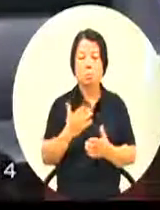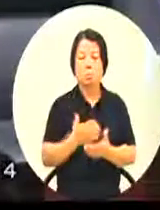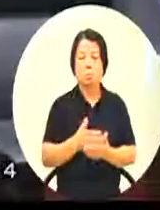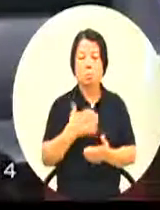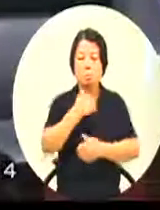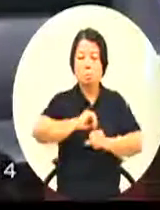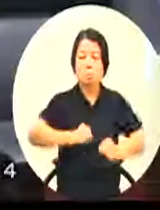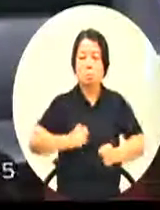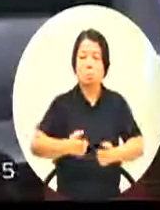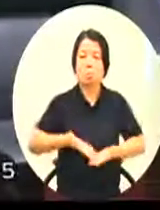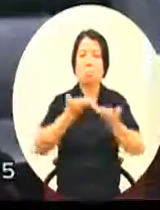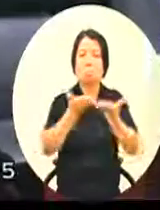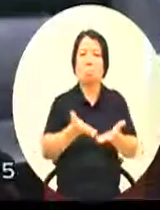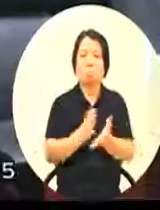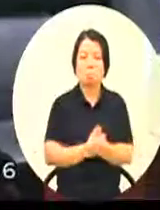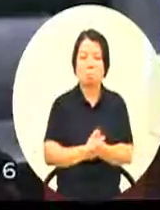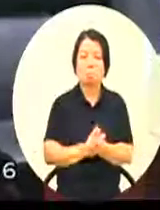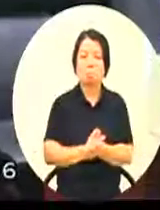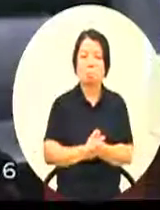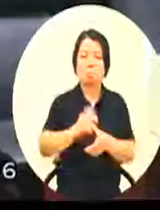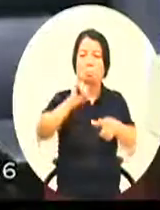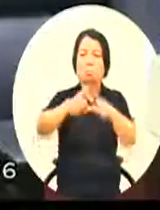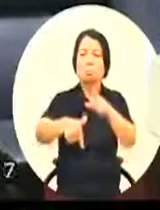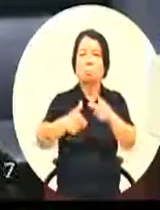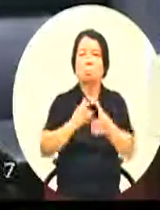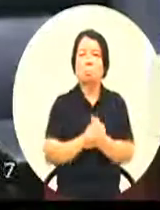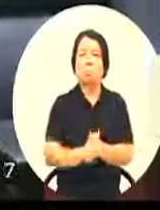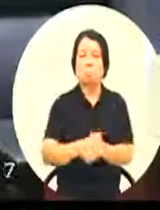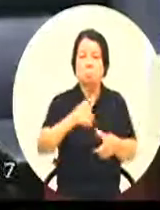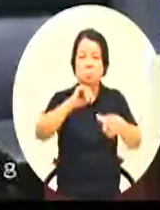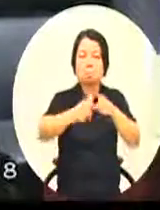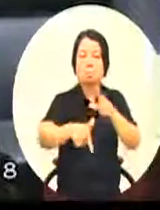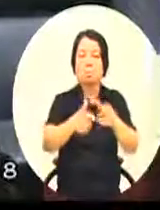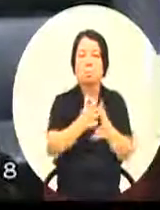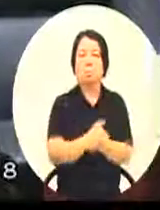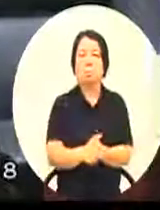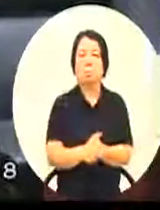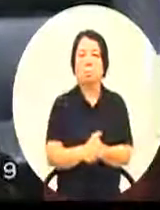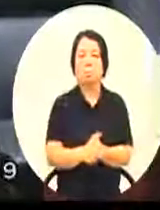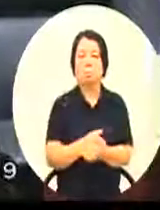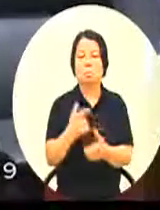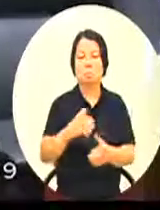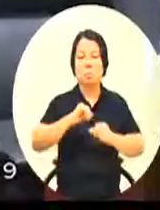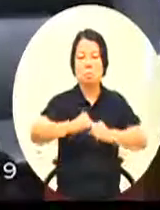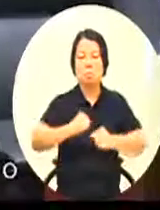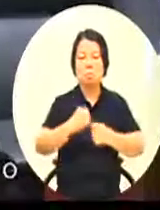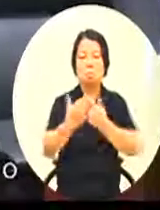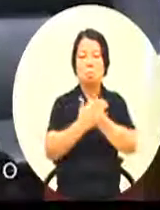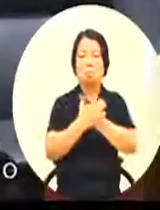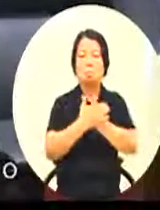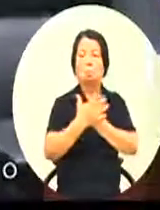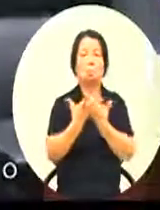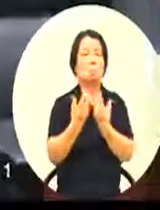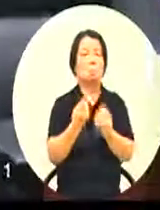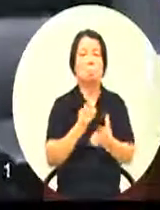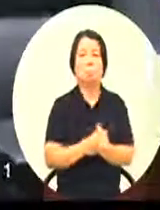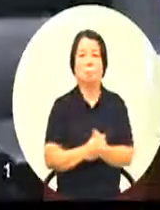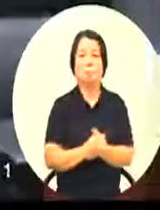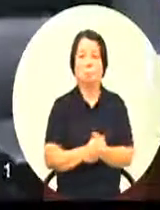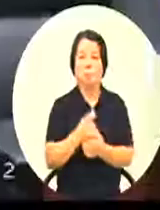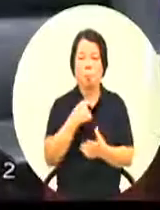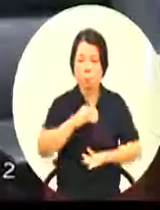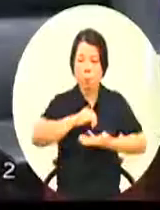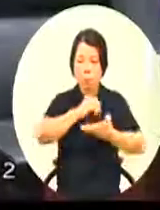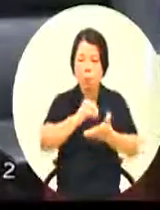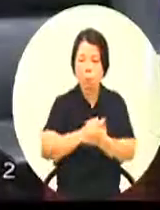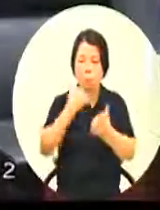给了厂商啊，因为厂商又没有帮我们的健康把关好。所以我在此建议，在